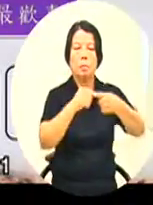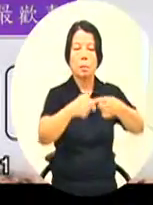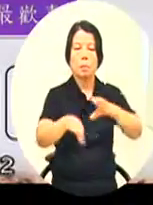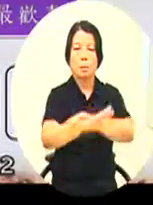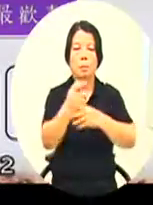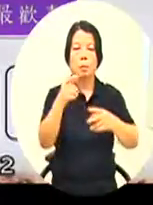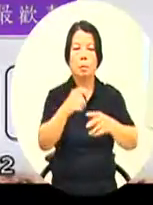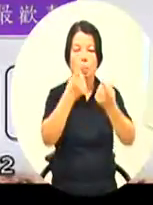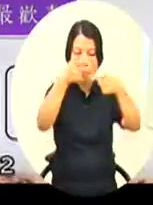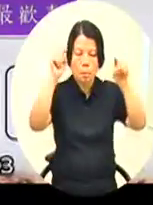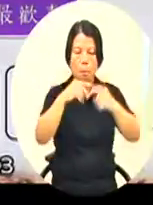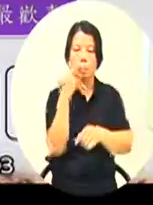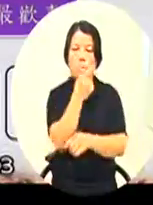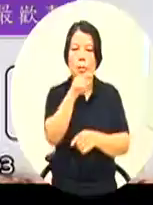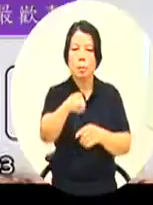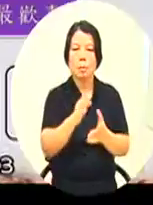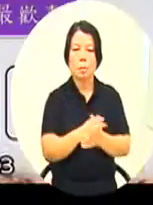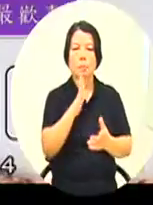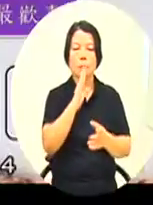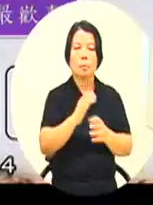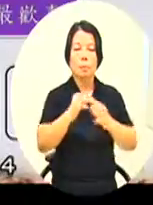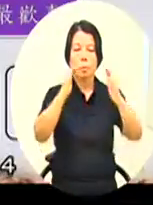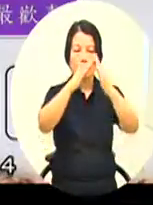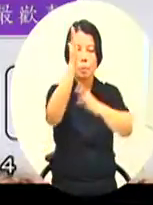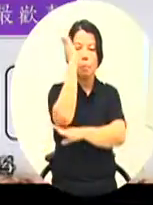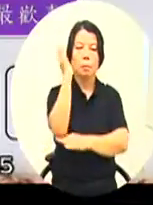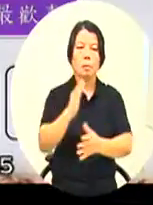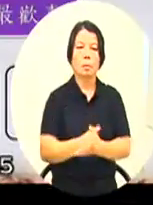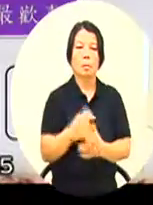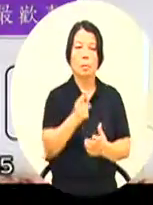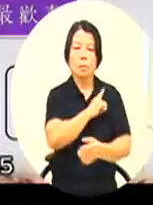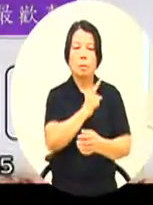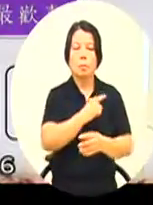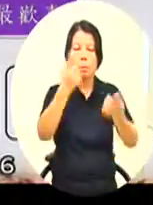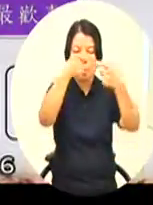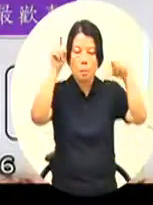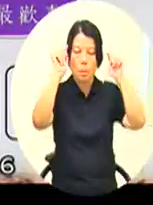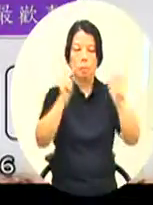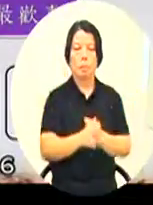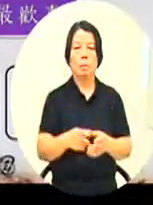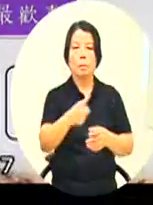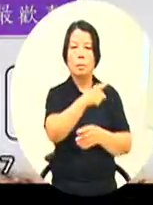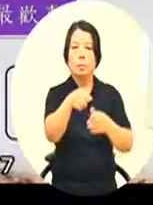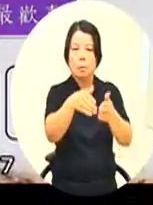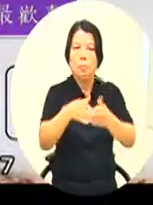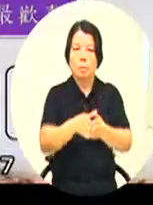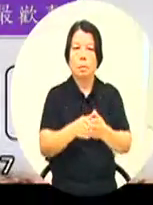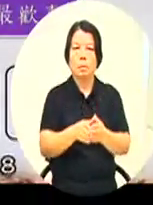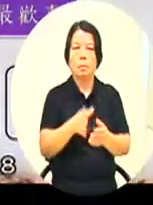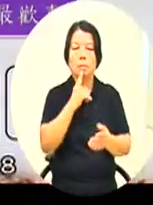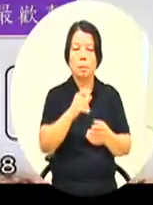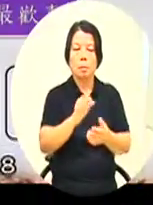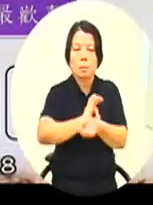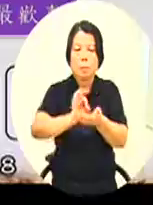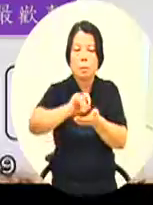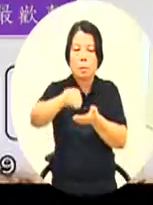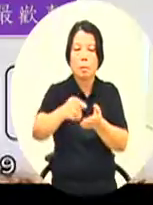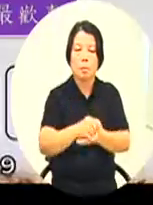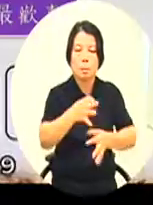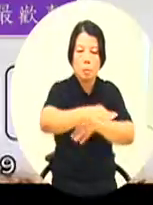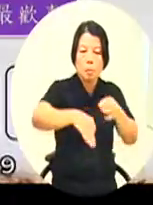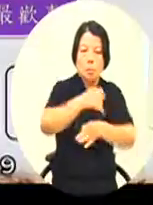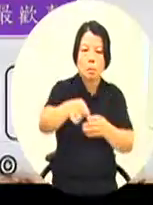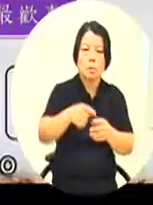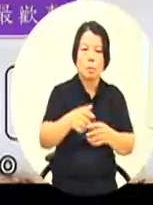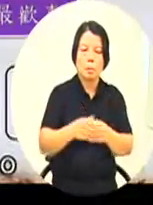的定位是很特别，它是我们市府的一个自己的大学，所以它定位在非常实用经济取向，而且